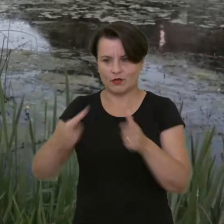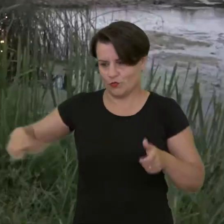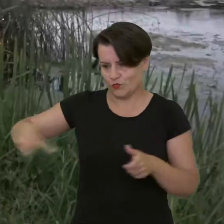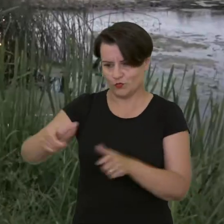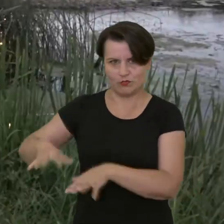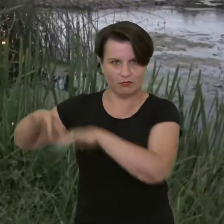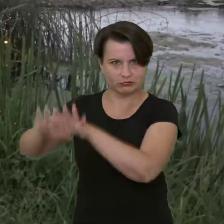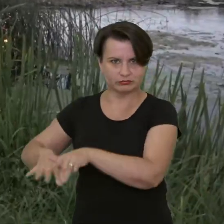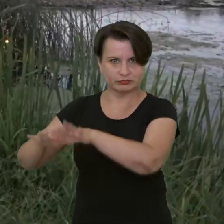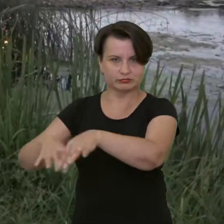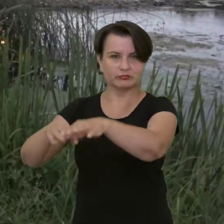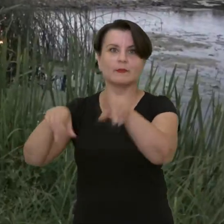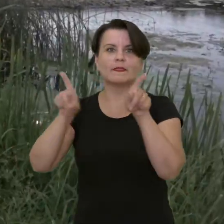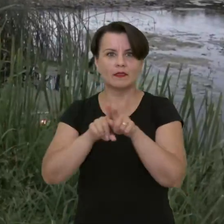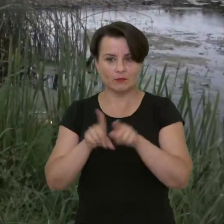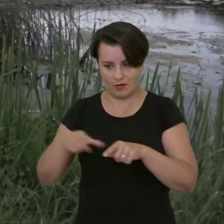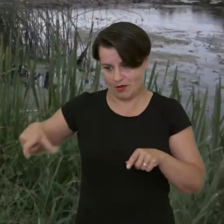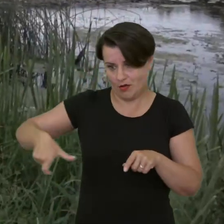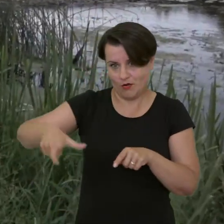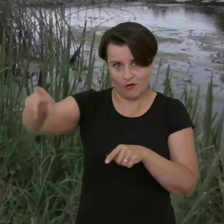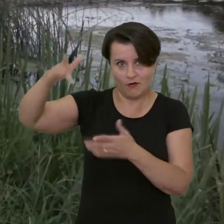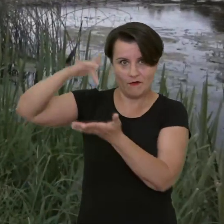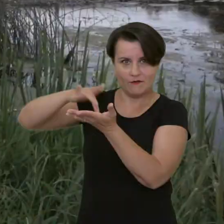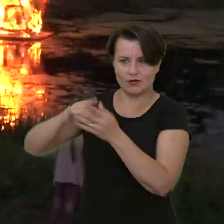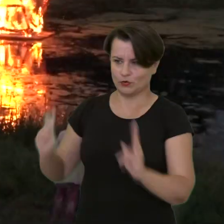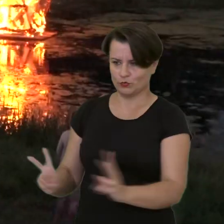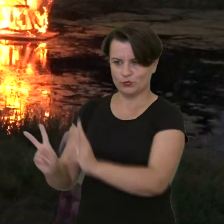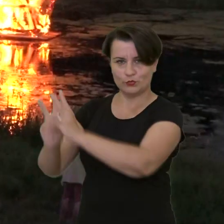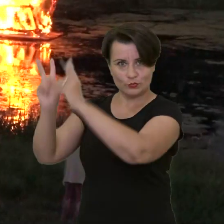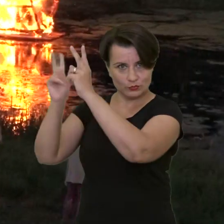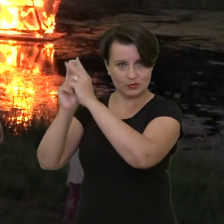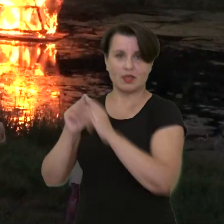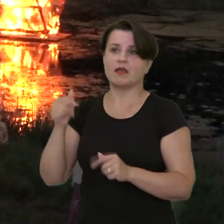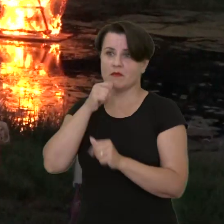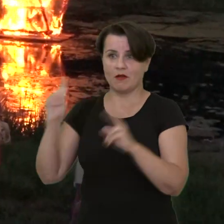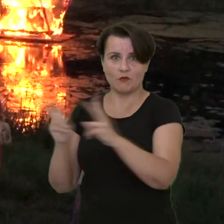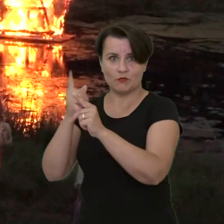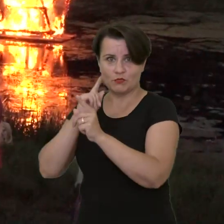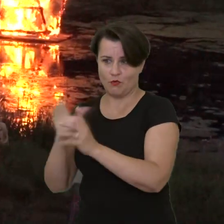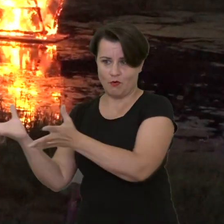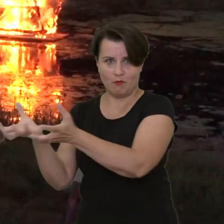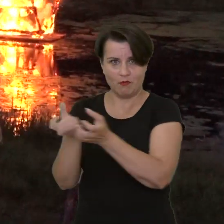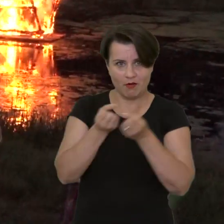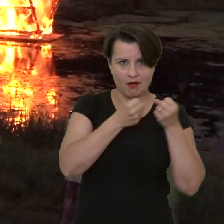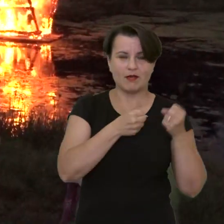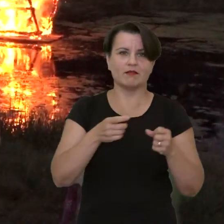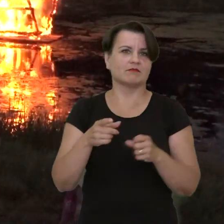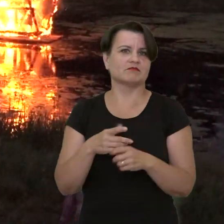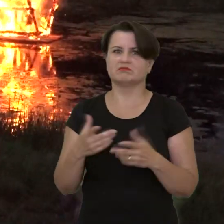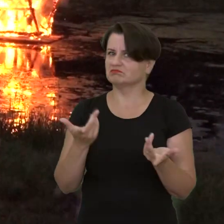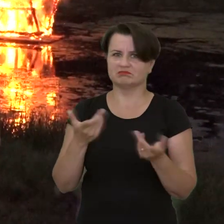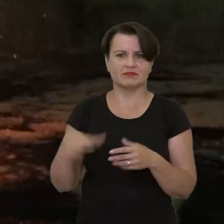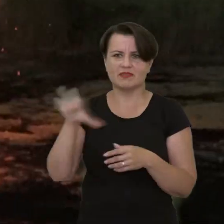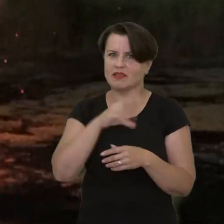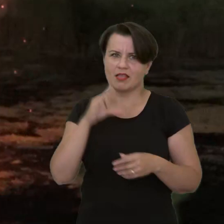tradicija laužas buvo uždegta taip pat upės viduryje. Tad parsinešti švento Jono ugnies šį kartą nepavyko, nes